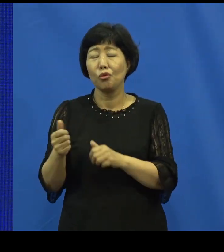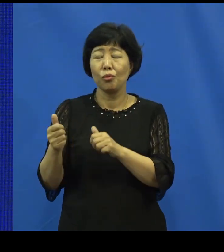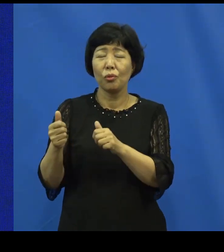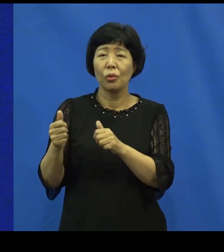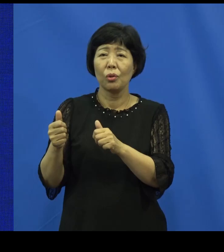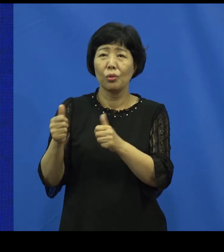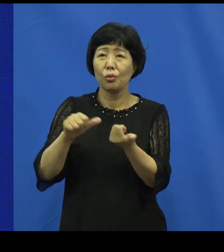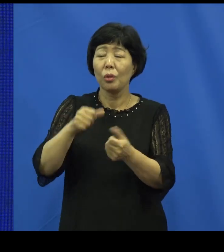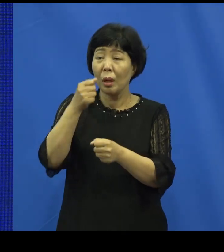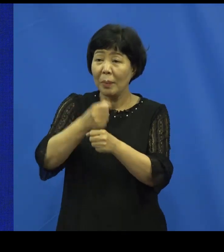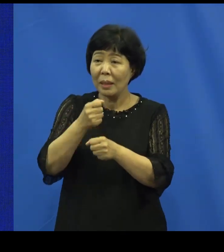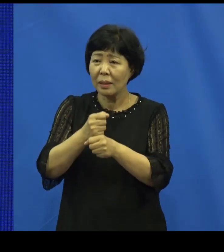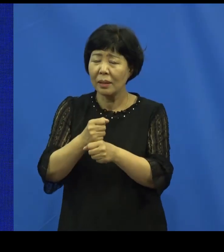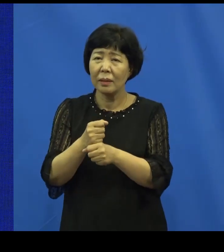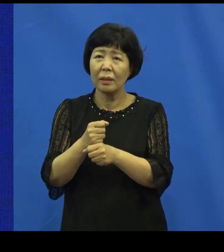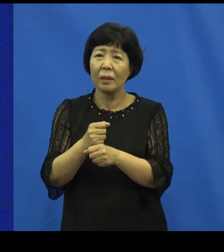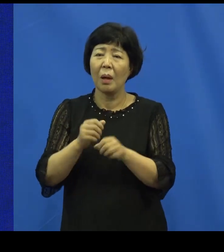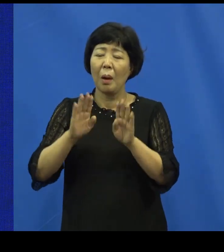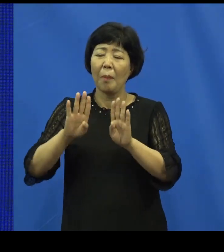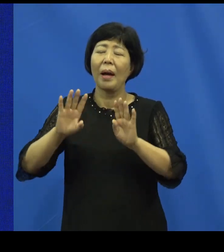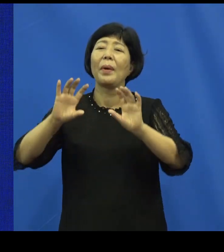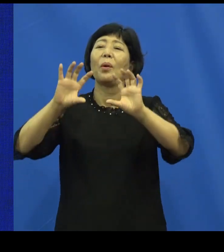방식은 바벨론의 방식이었어요.